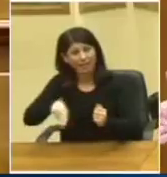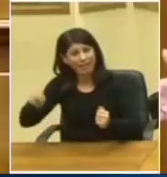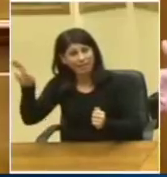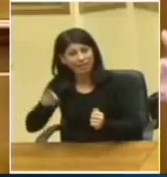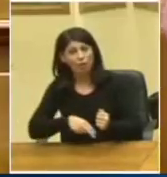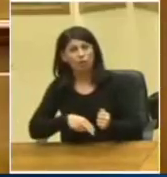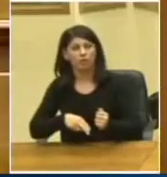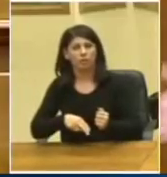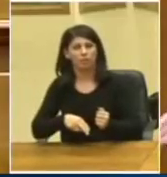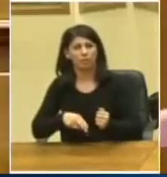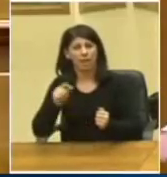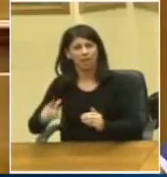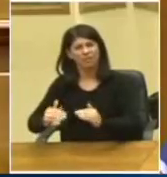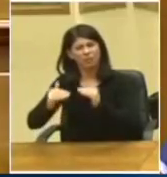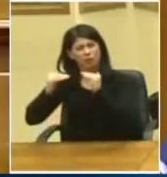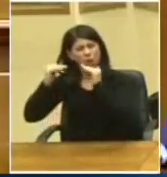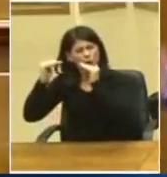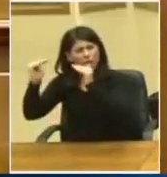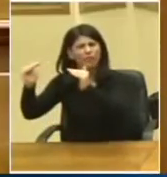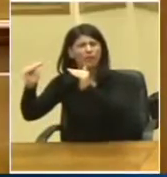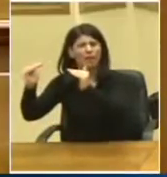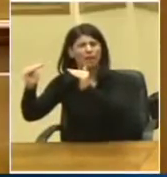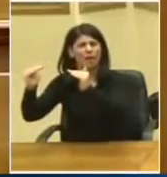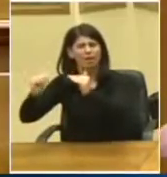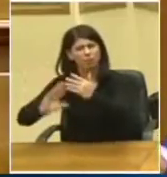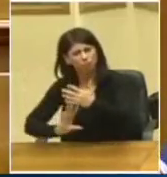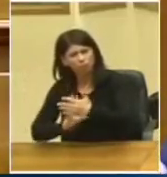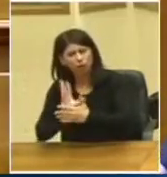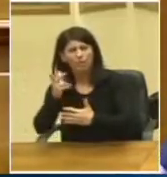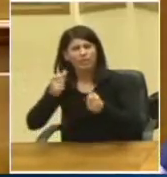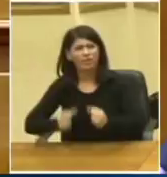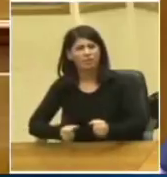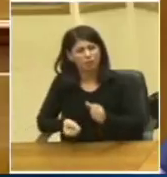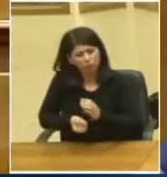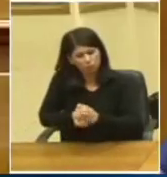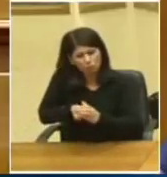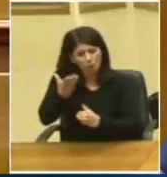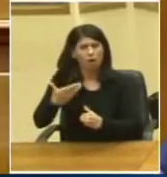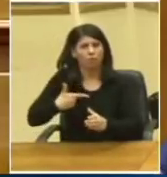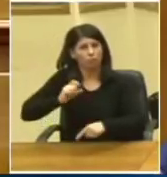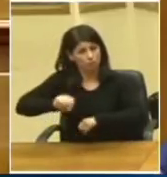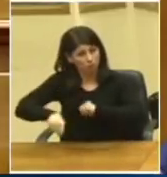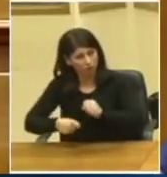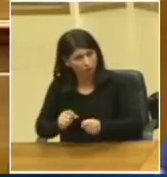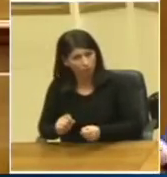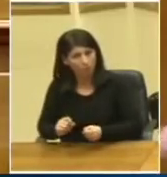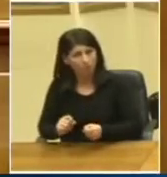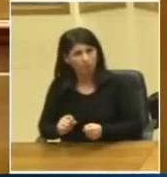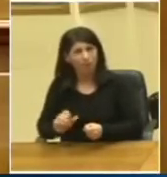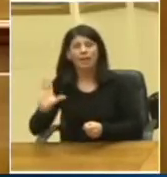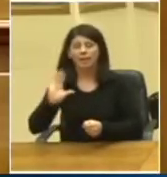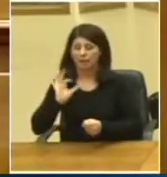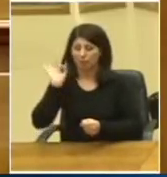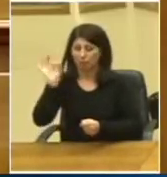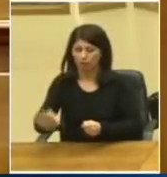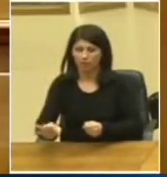μια κορυφαία, μια προοδευτική θεσμική τομή που επιχειρούμε και να μην οδηγήσετε